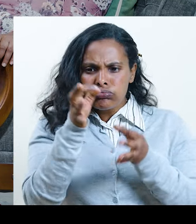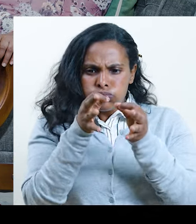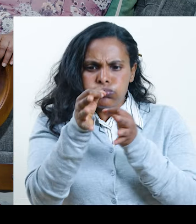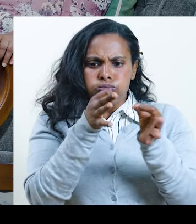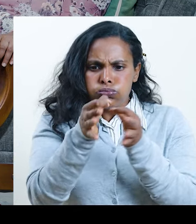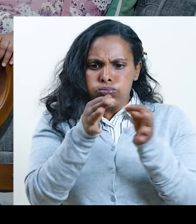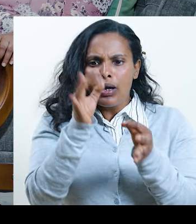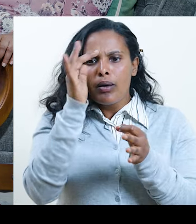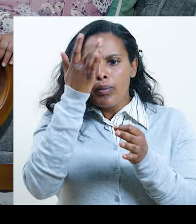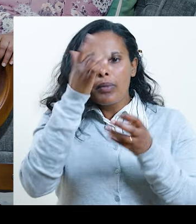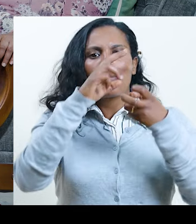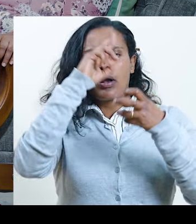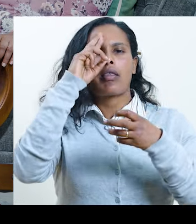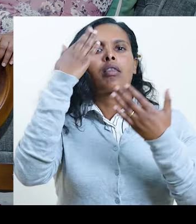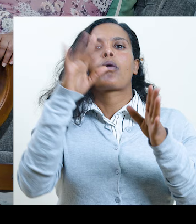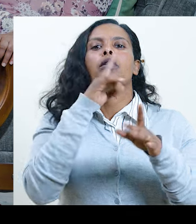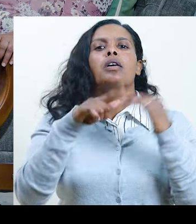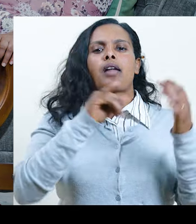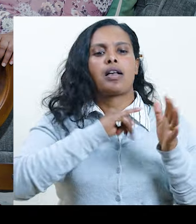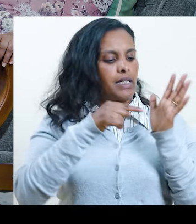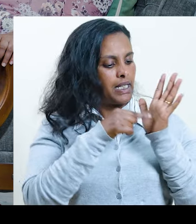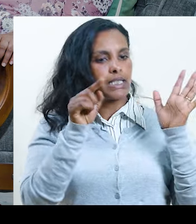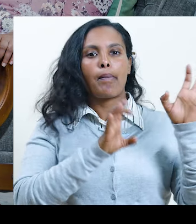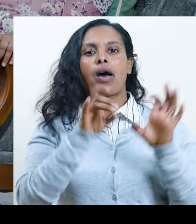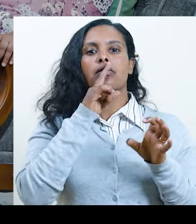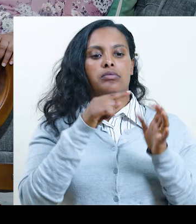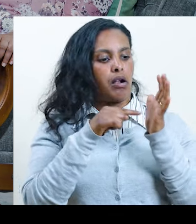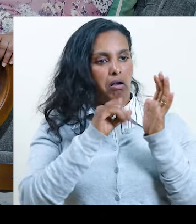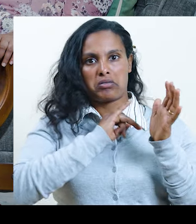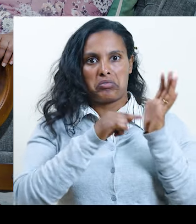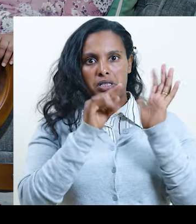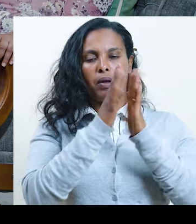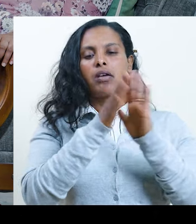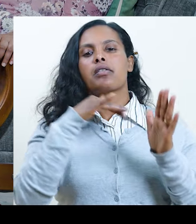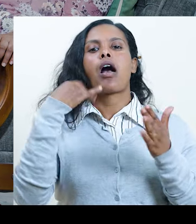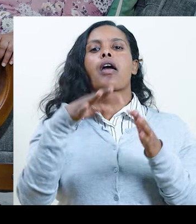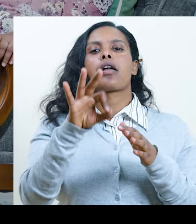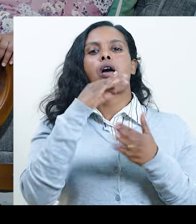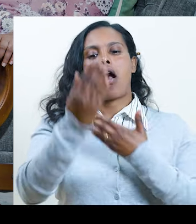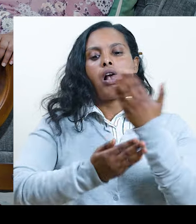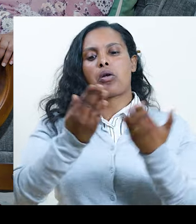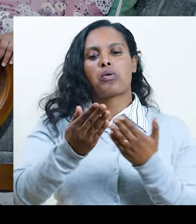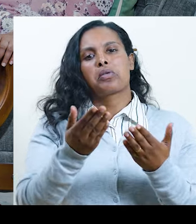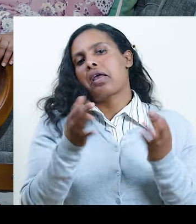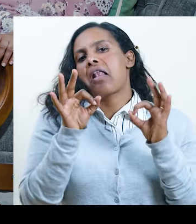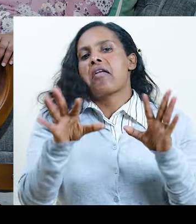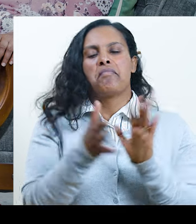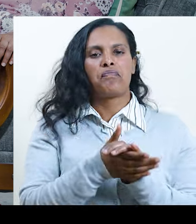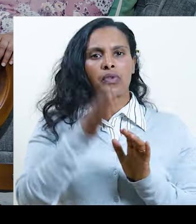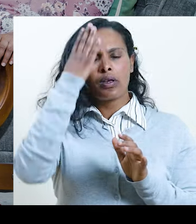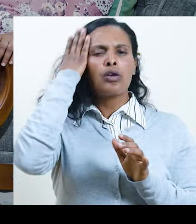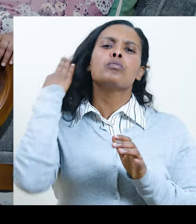እያንዳንዱን ነገር ካልነገርሽው ህመምሽ አይገኝም። ራሴን ግልጽ ደግሞ ባደረግኩት ልክ ያገኘሁት አገልግሎት